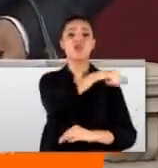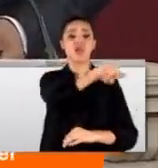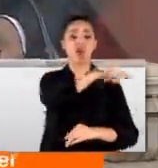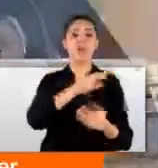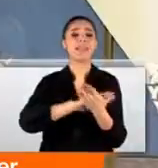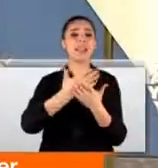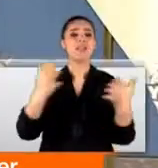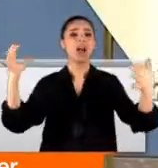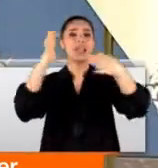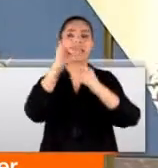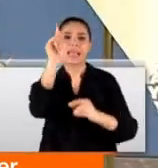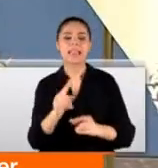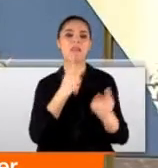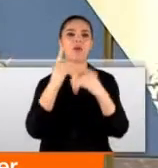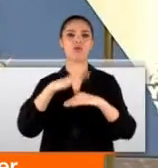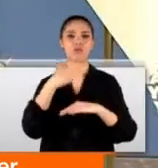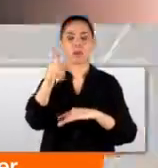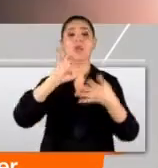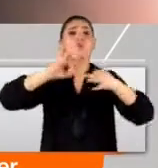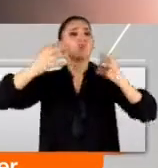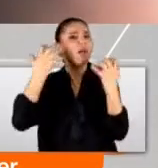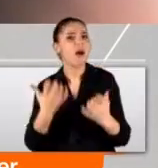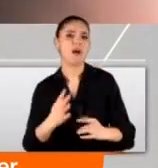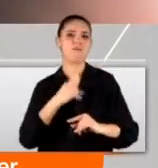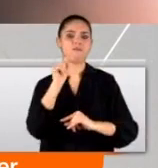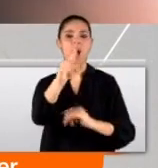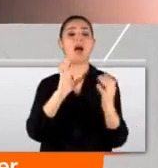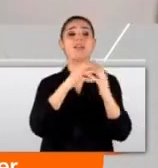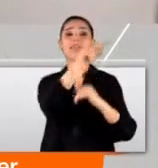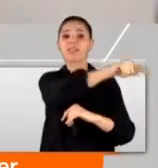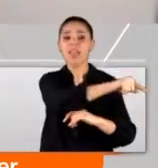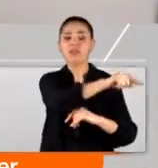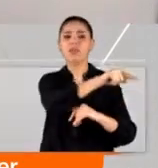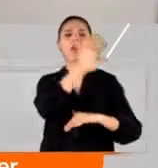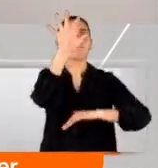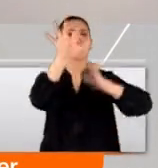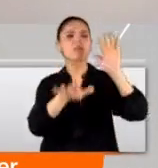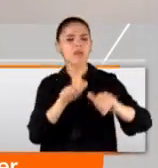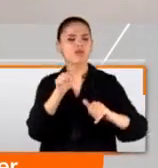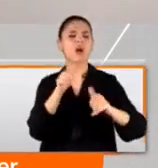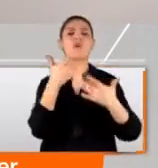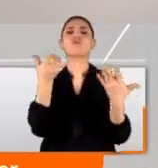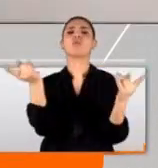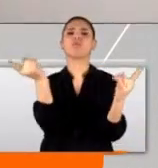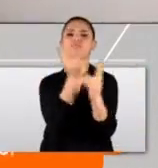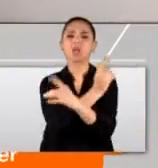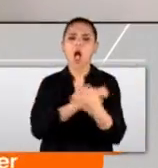istifalarla ilgili ilk kez konuştu. Sözleri çok sertti. Teşkilatlarını saran taciz,